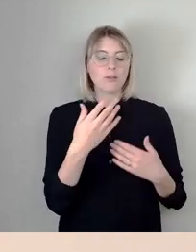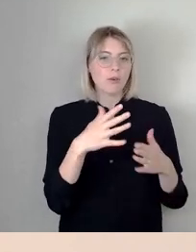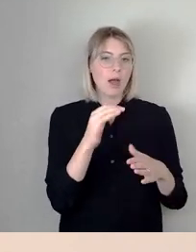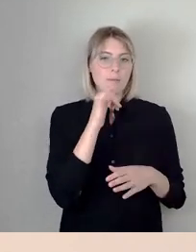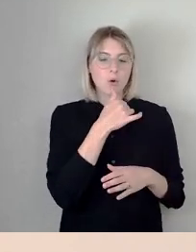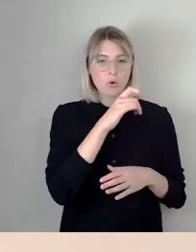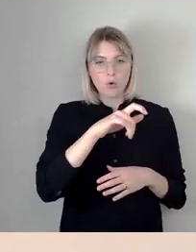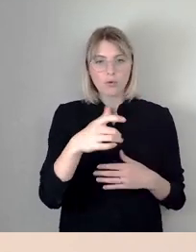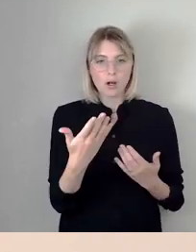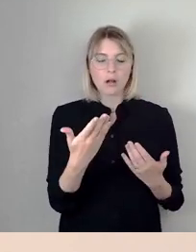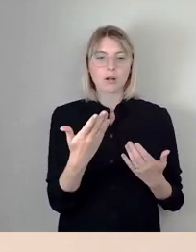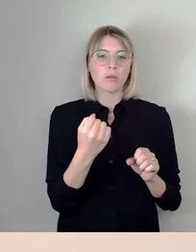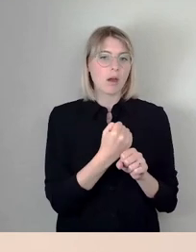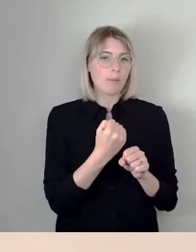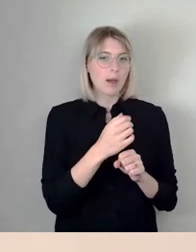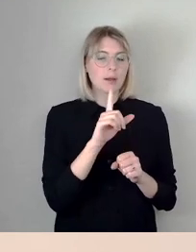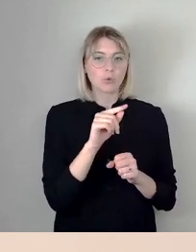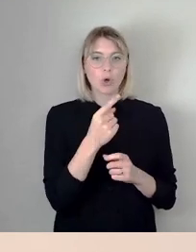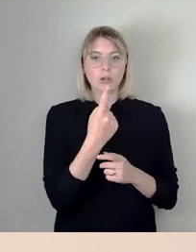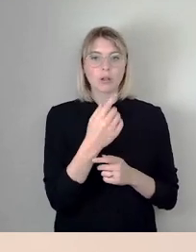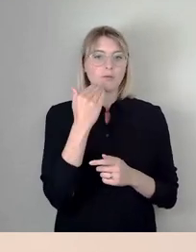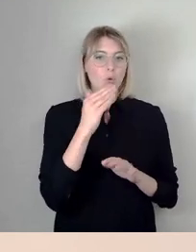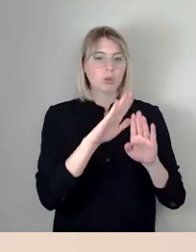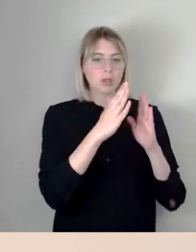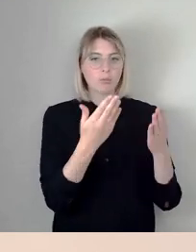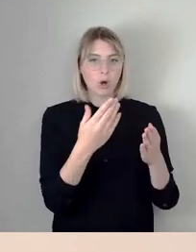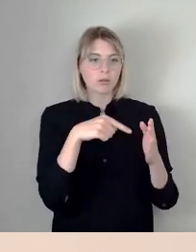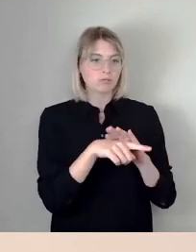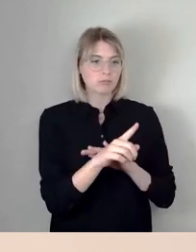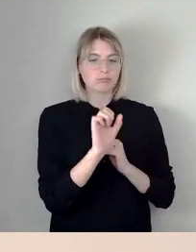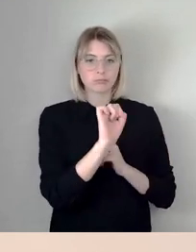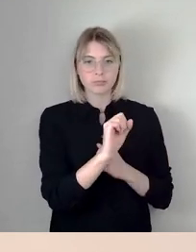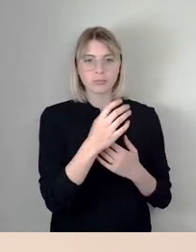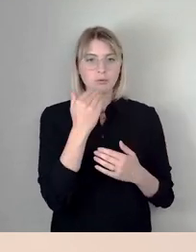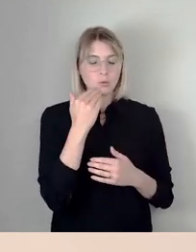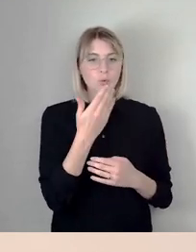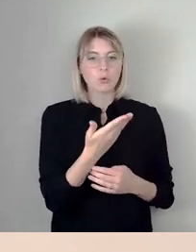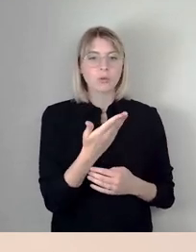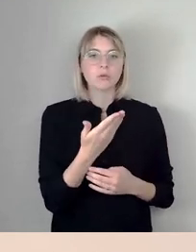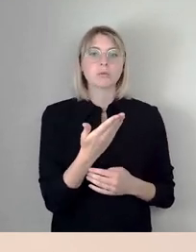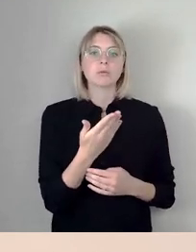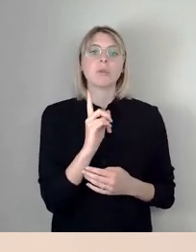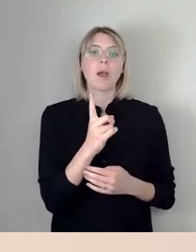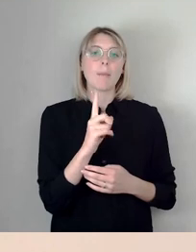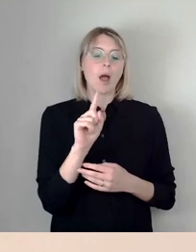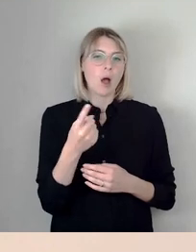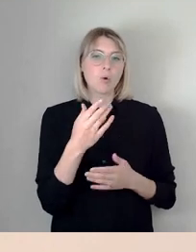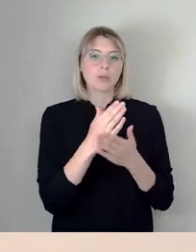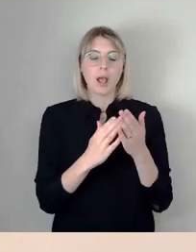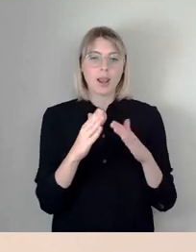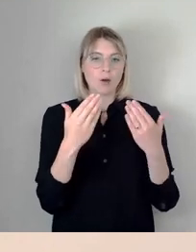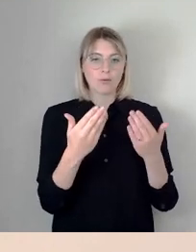sozusagen im geschwindenden Wohngebäuden vorhanden sind. Das ist aber auch nach einer Teilaufhebung kein